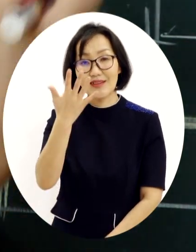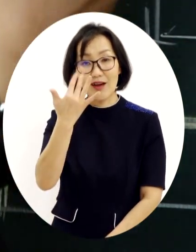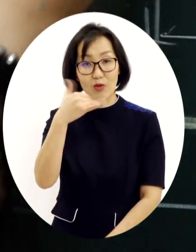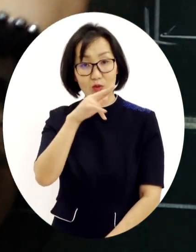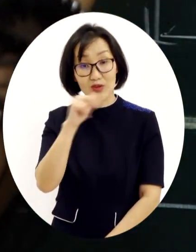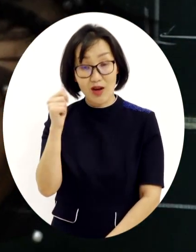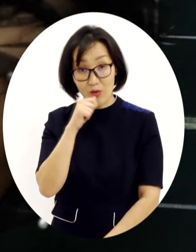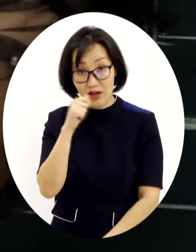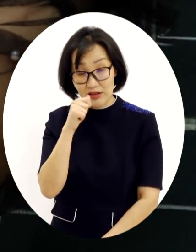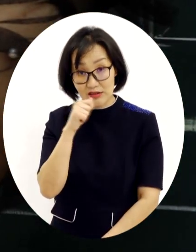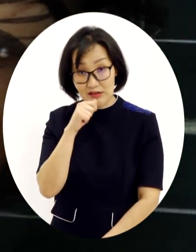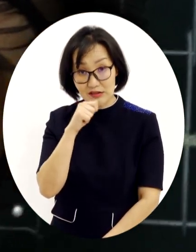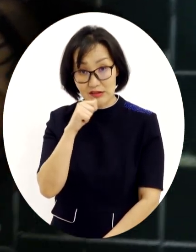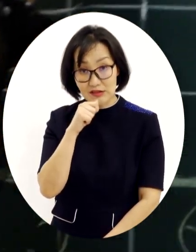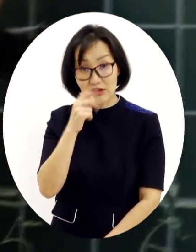Тав удаа угаахад